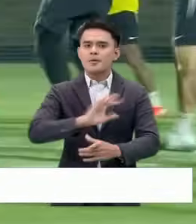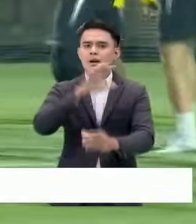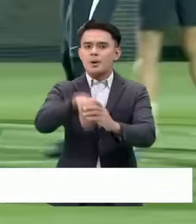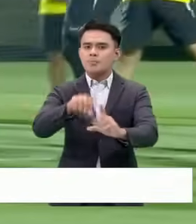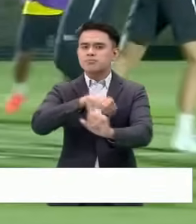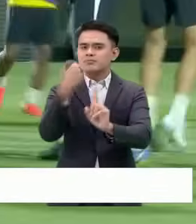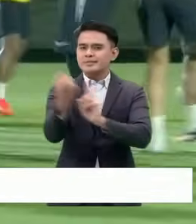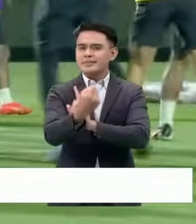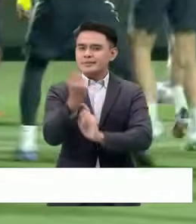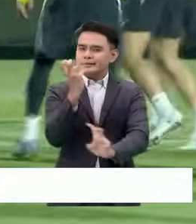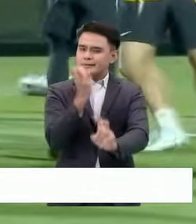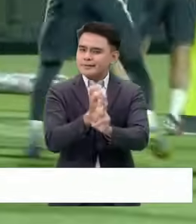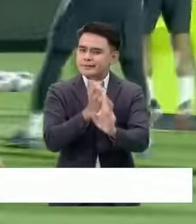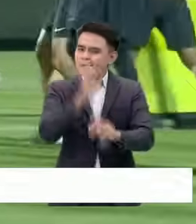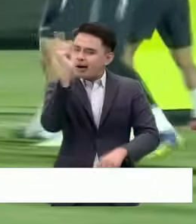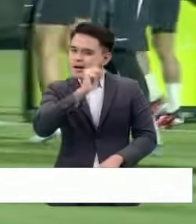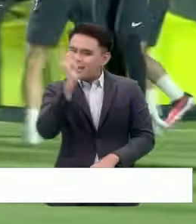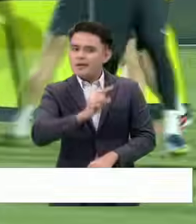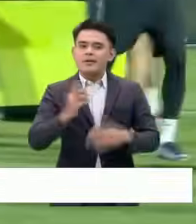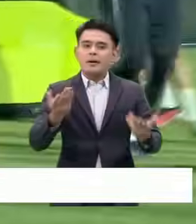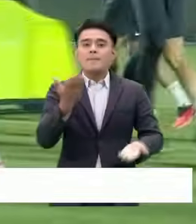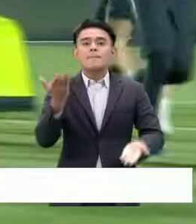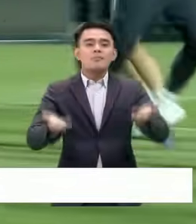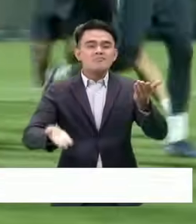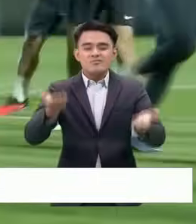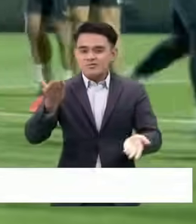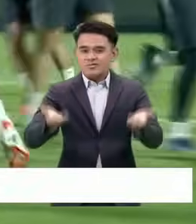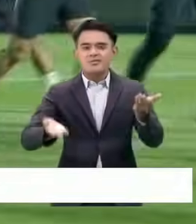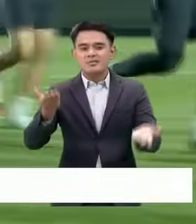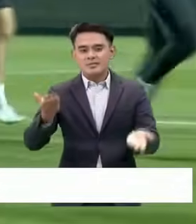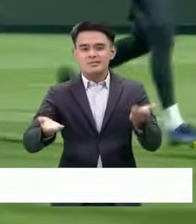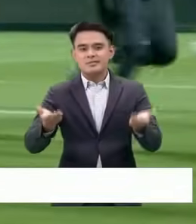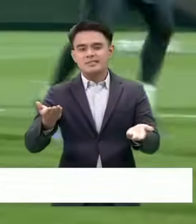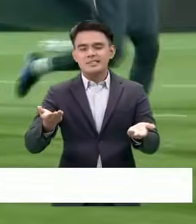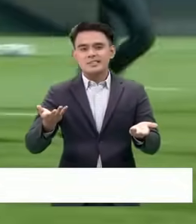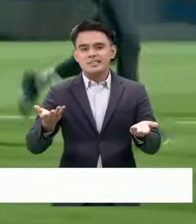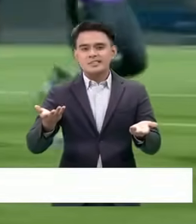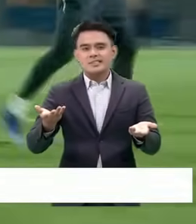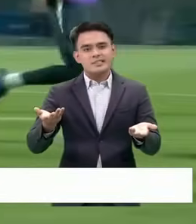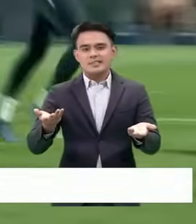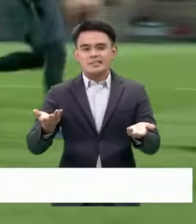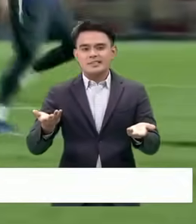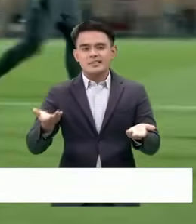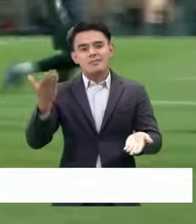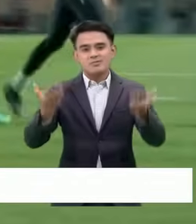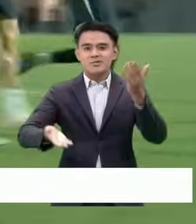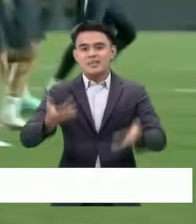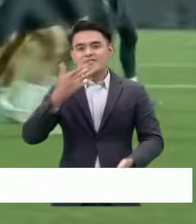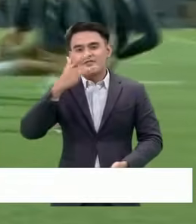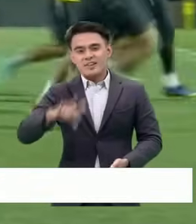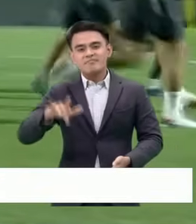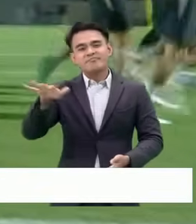situasi yang sukar mungkin bolehkatakan dalam mood yang kurang baik sebenarnya